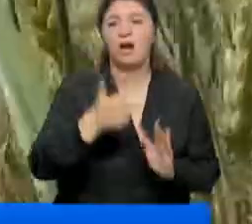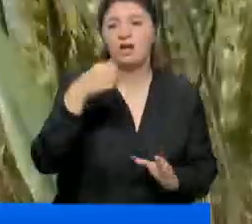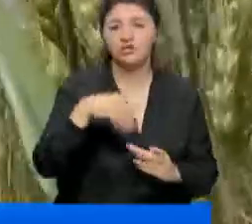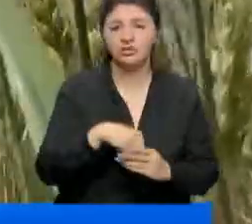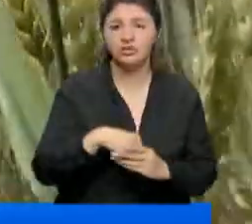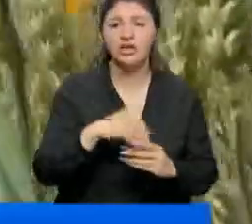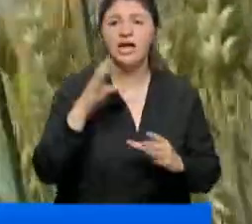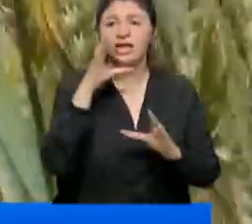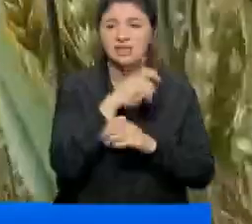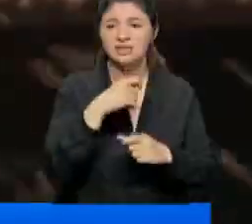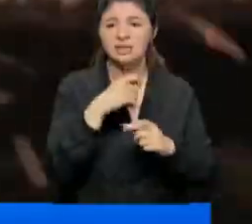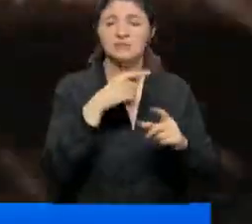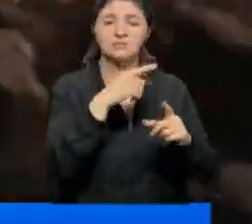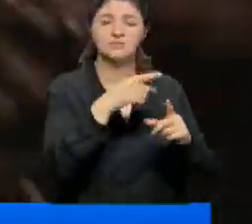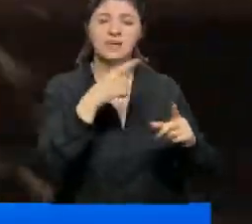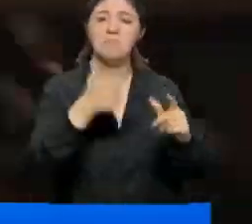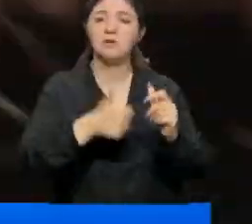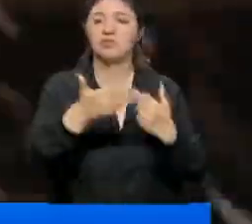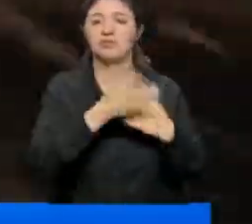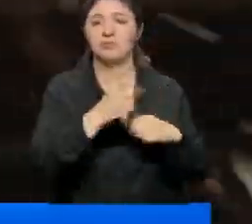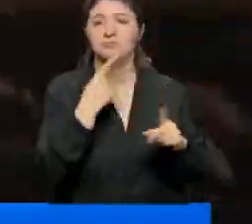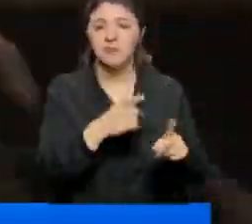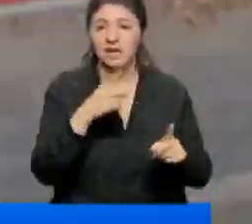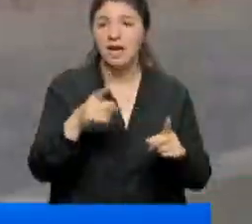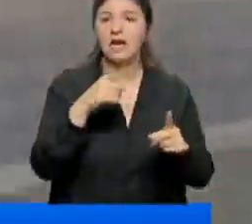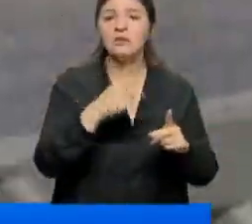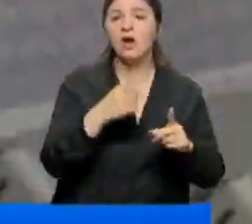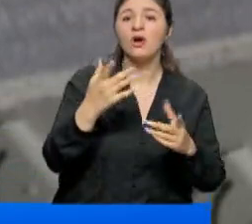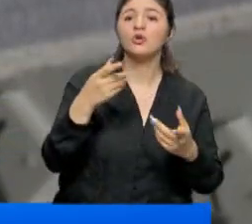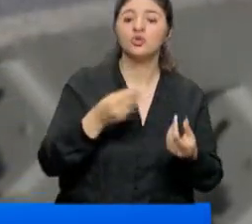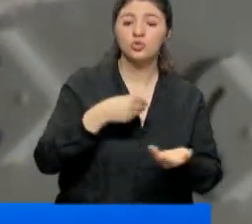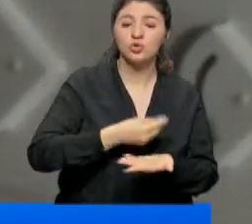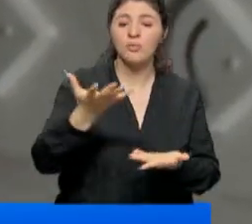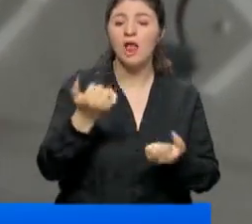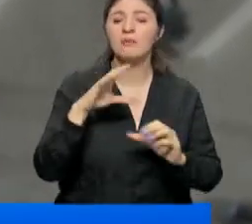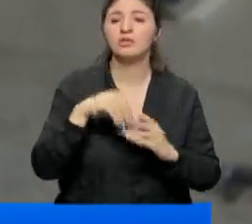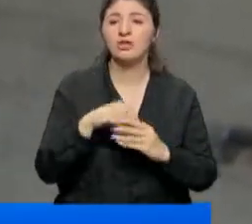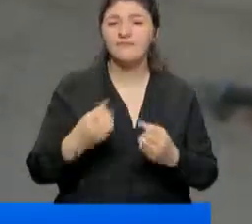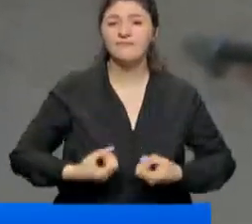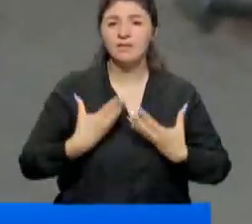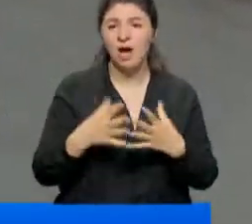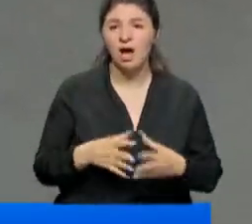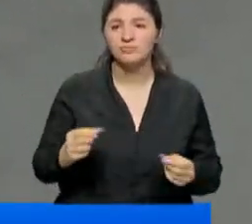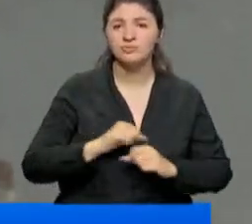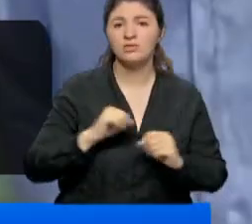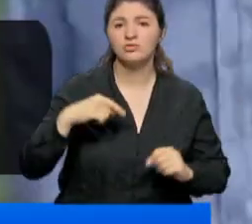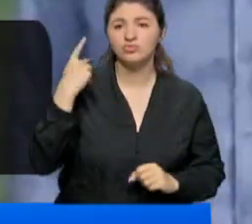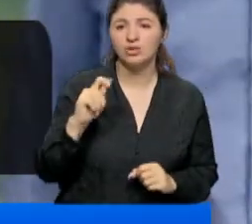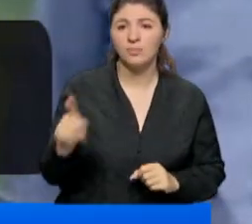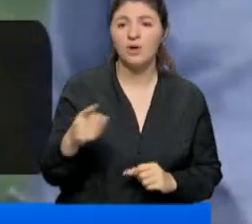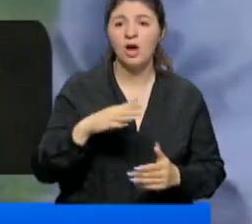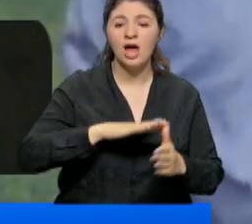Bakanlığı'ndan Gizligider dinlendirdim Çiftçi ise artan maliyetle gübre alamadığı için yaşadığı verim kaybının zararını